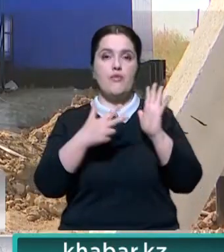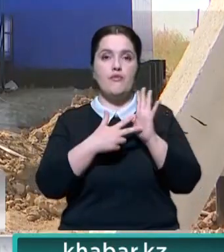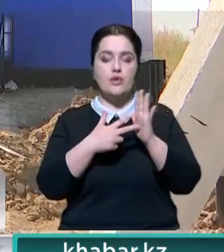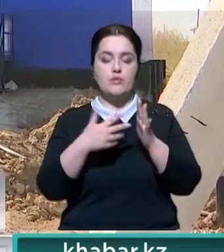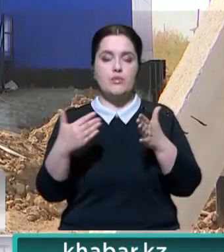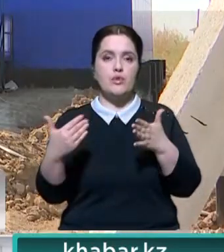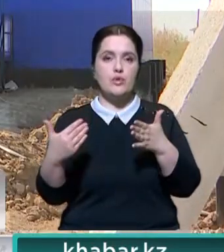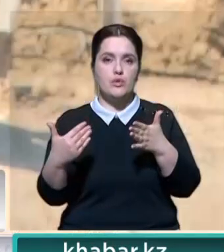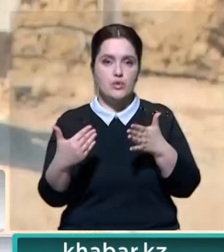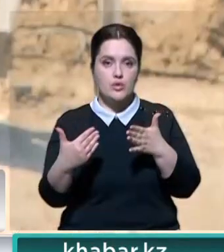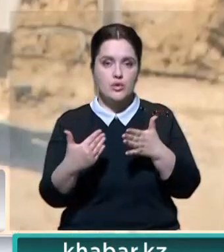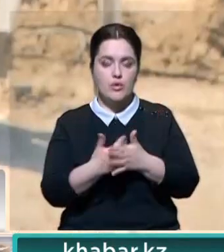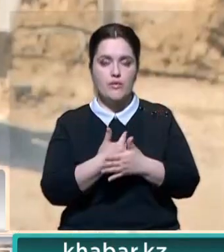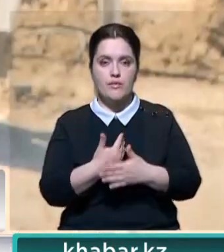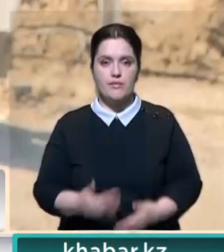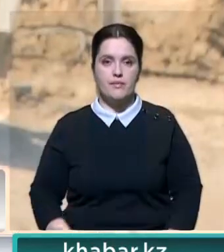новых трансформаторов.